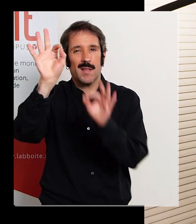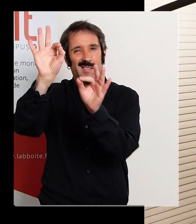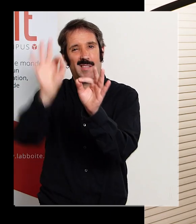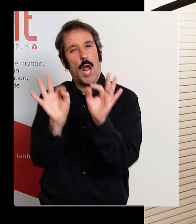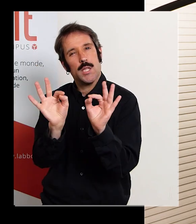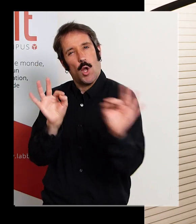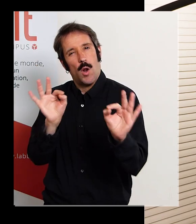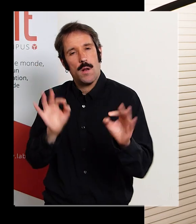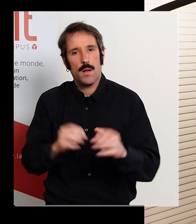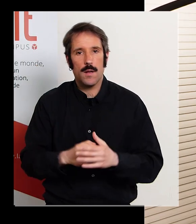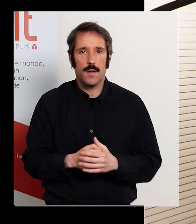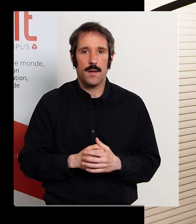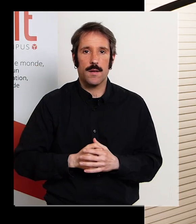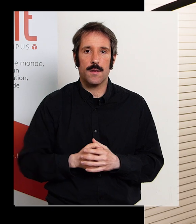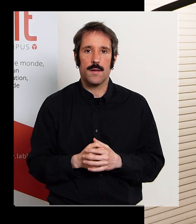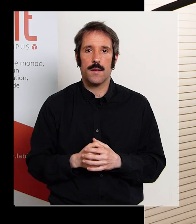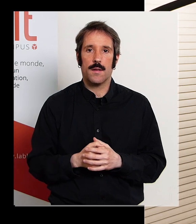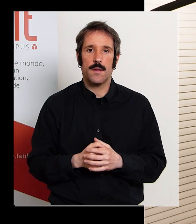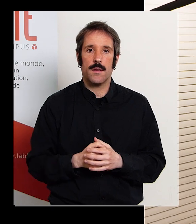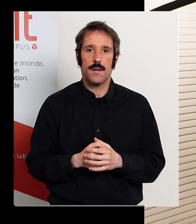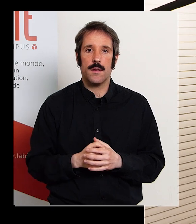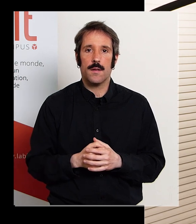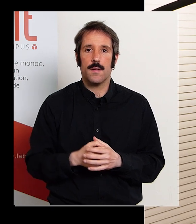l'emmener vers le tendeur,